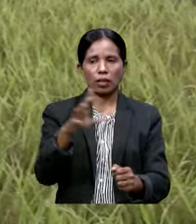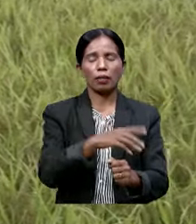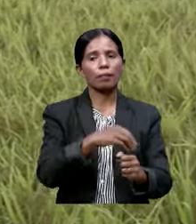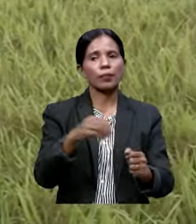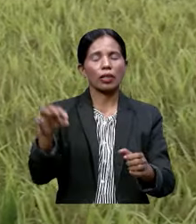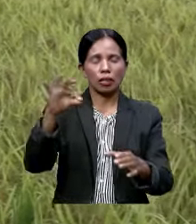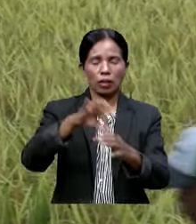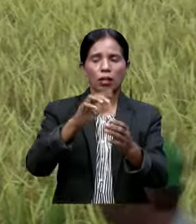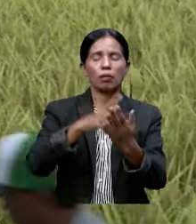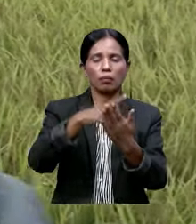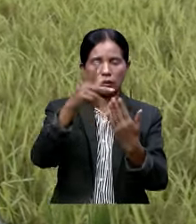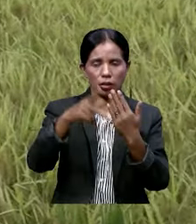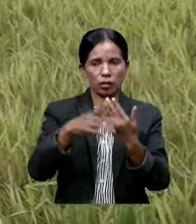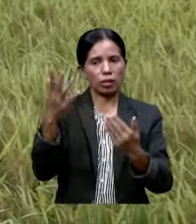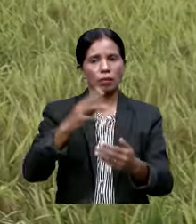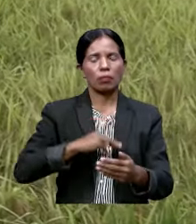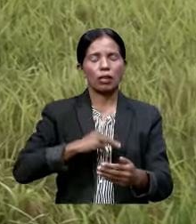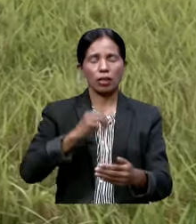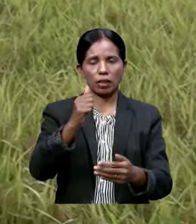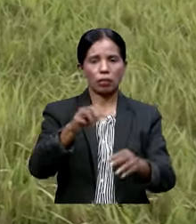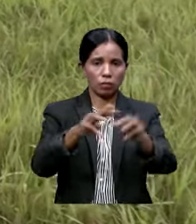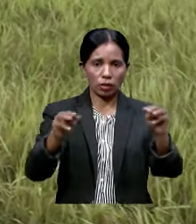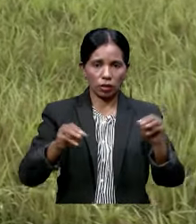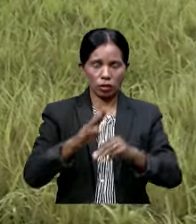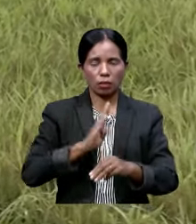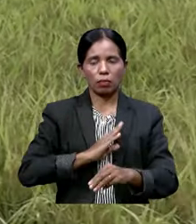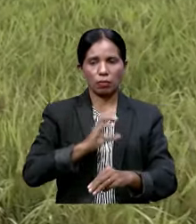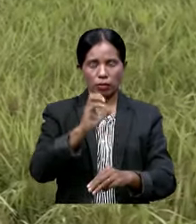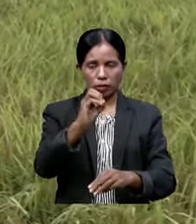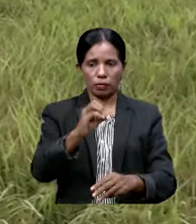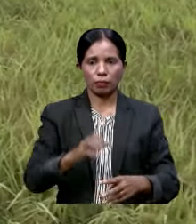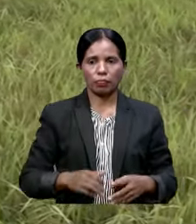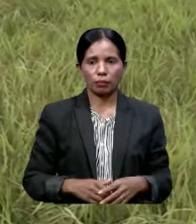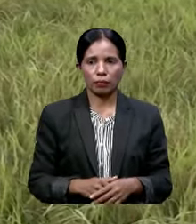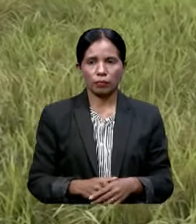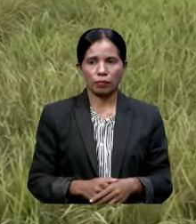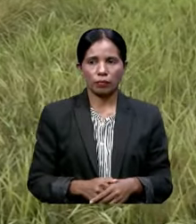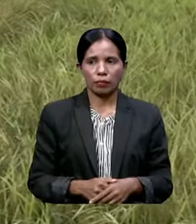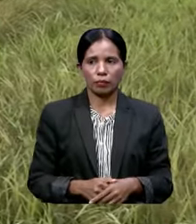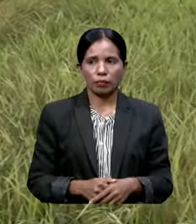lansa programa Demoplot iha Maliana Municipi Wawenaru. João Carlos Jacinto Fuka, ZMN.